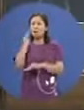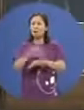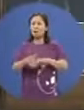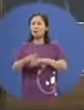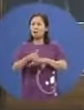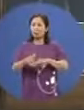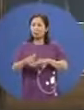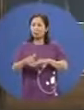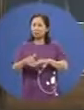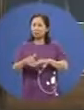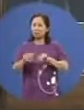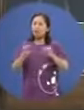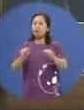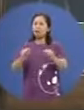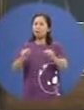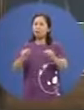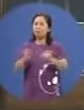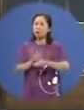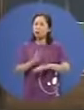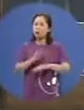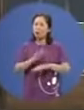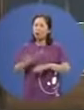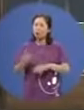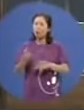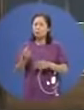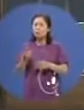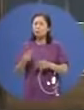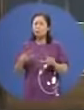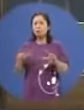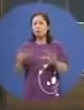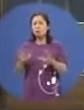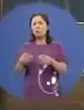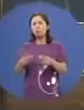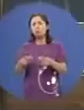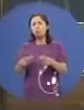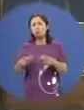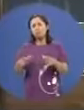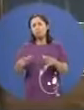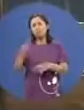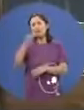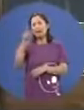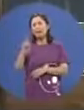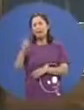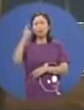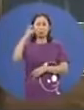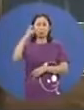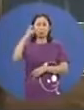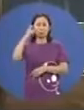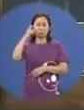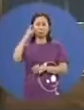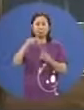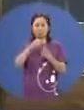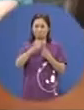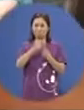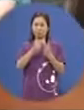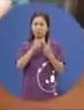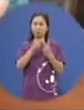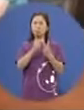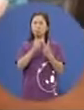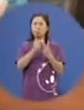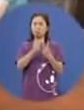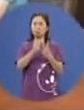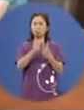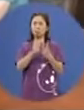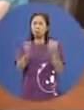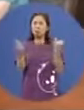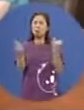するんです、 はい、 でもう一つの問題はね、要するに、ね、結婚しない人が結構多いんですね。 未